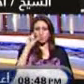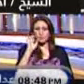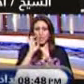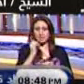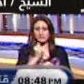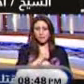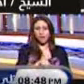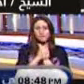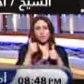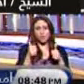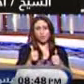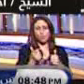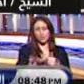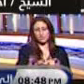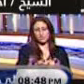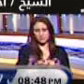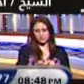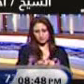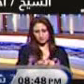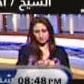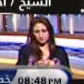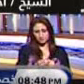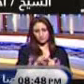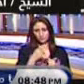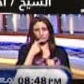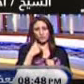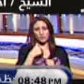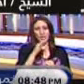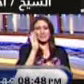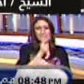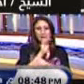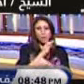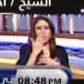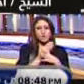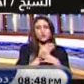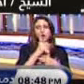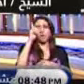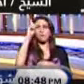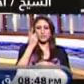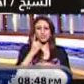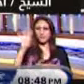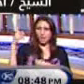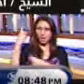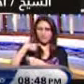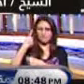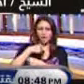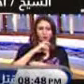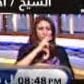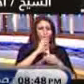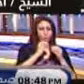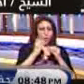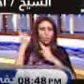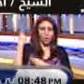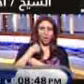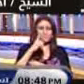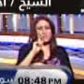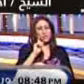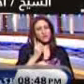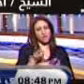طيب النهاردة جاب الدكتور طلعت عفيفي وبعض قيادات جماعة الإخوان المسلمين مسكهم وزارة الأوقاف، هب بعد 4 سنوات يا دكتور عمرو لو